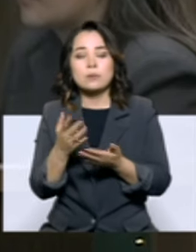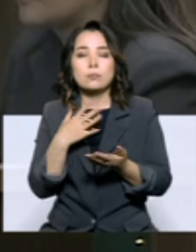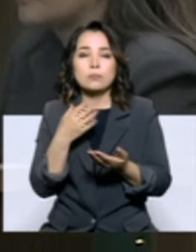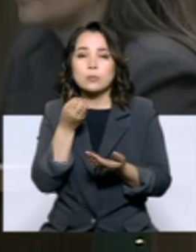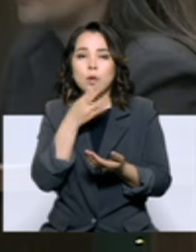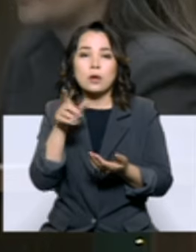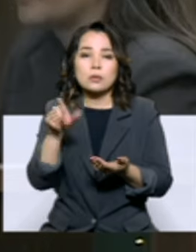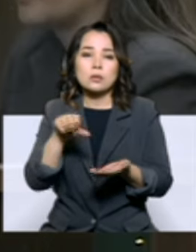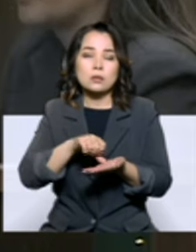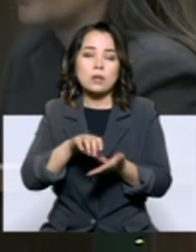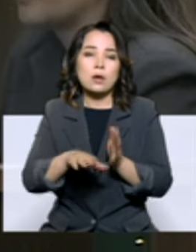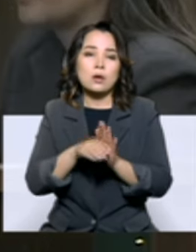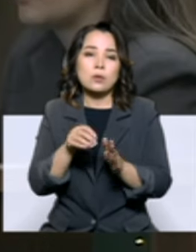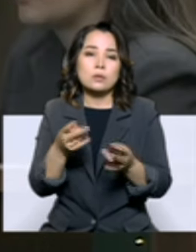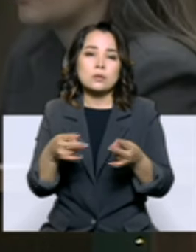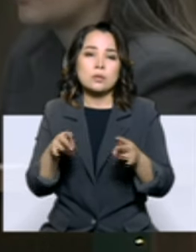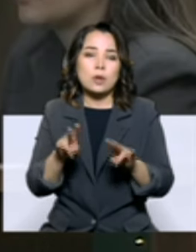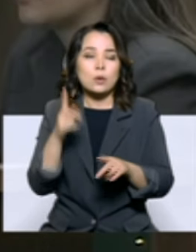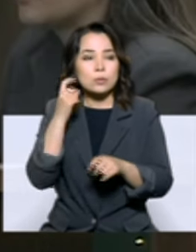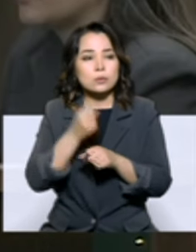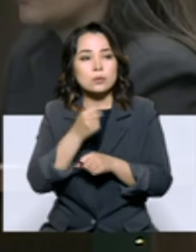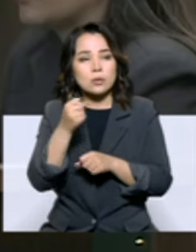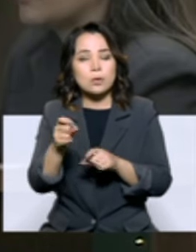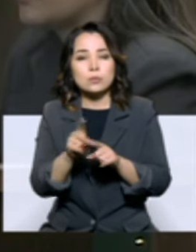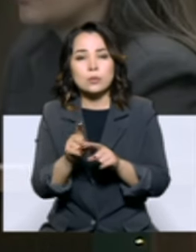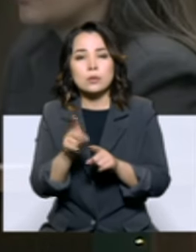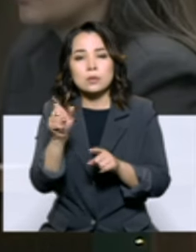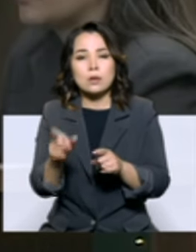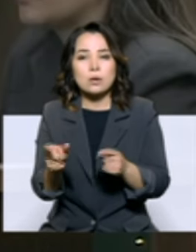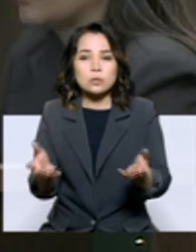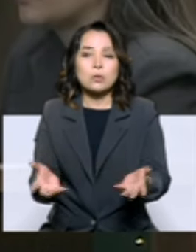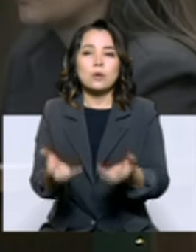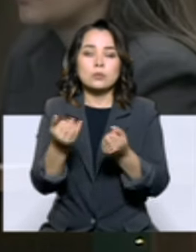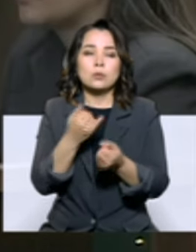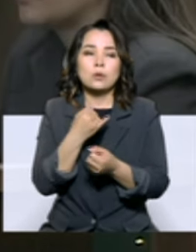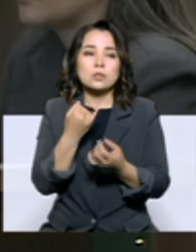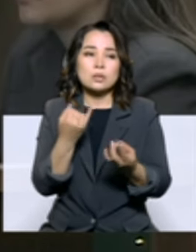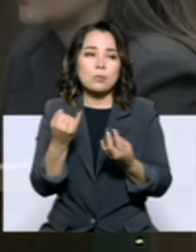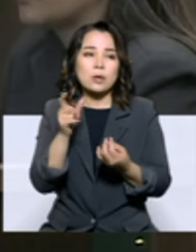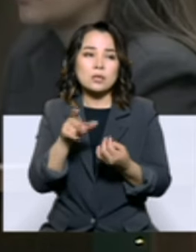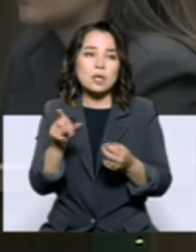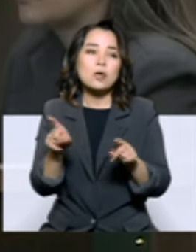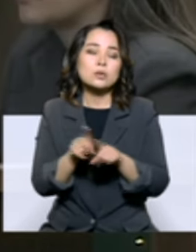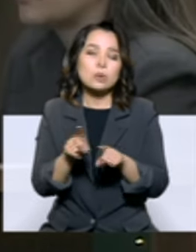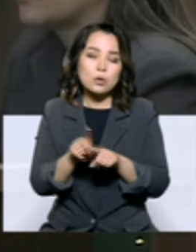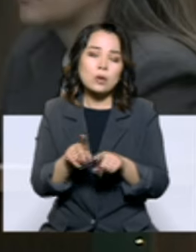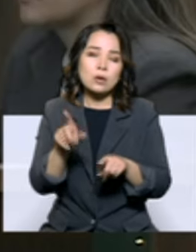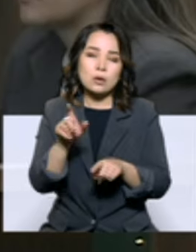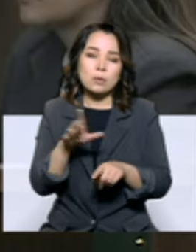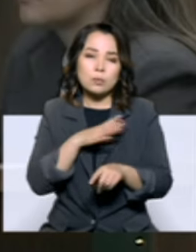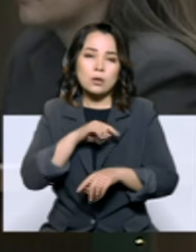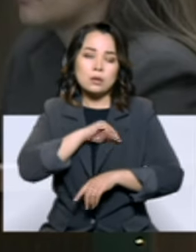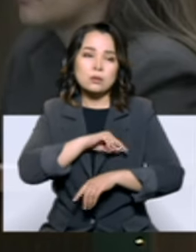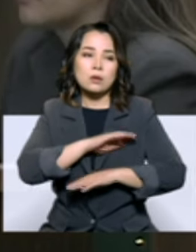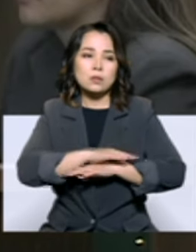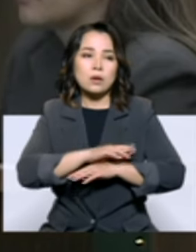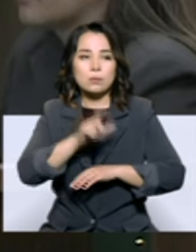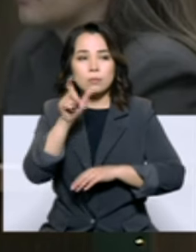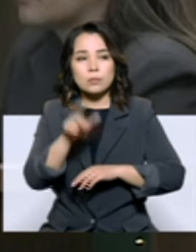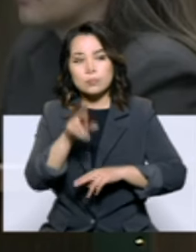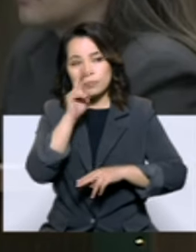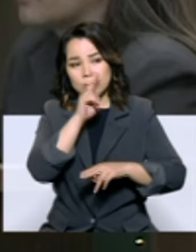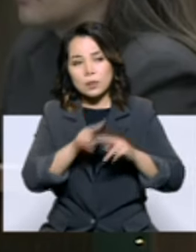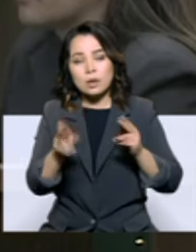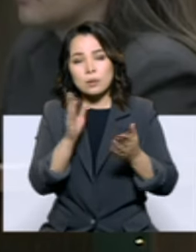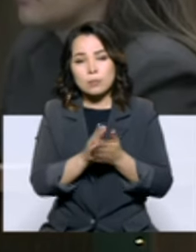адам сайлауға жарамас үшін. Ол адам басын құтқармақ үшін жамандарға жалынса, оның да адамдығының кеткені. Егер